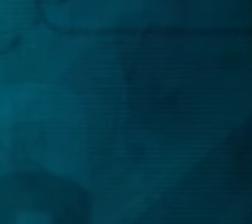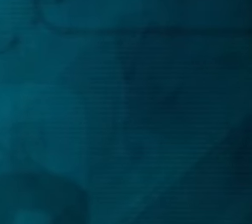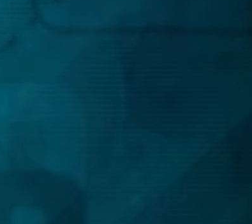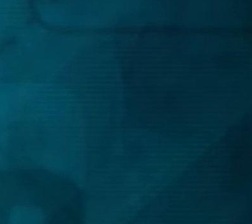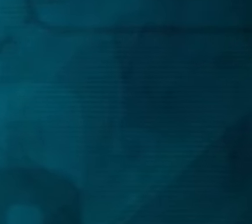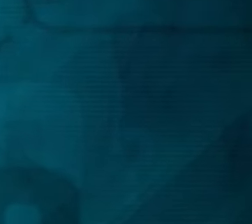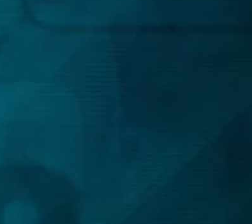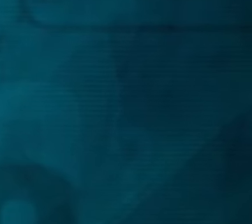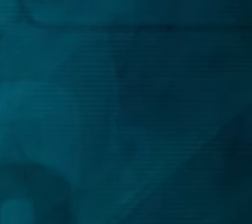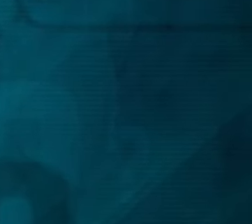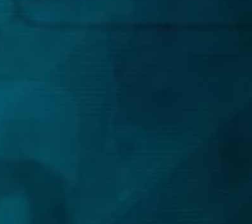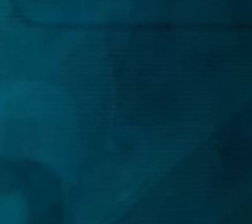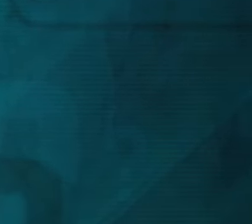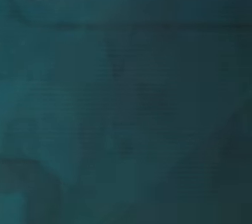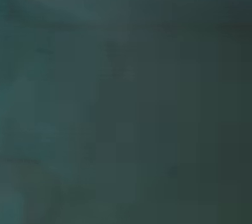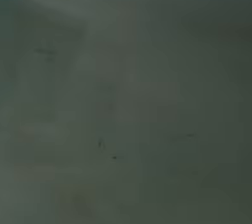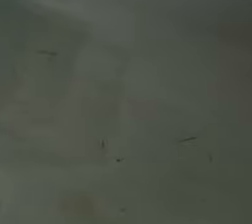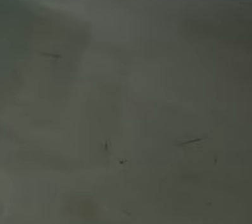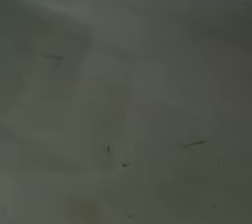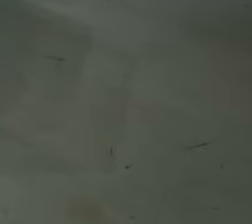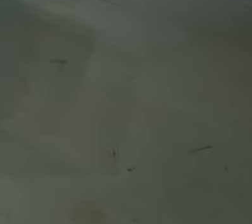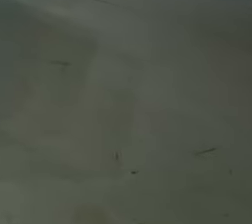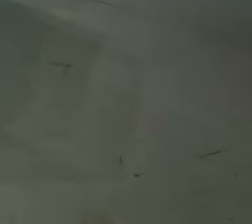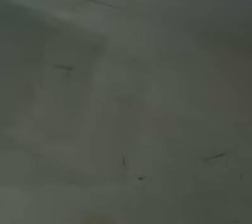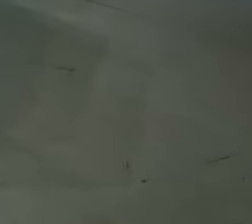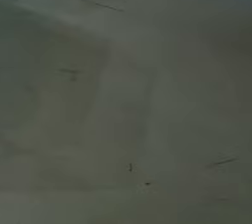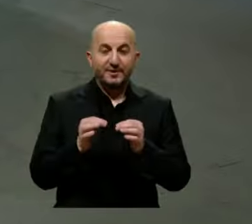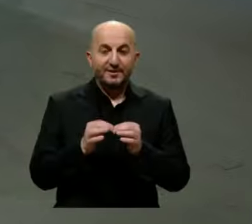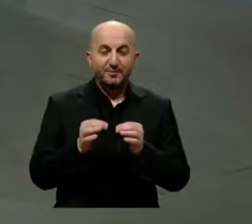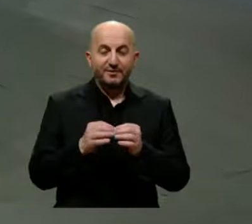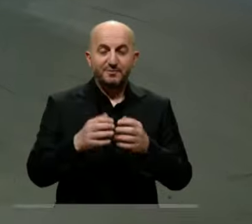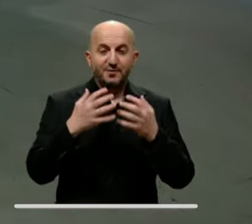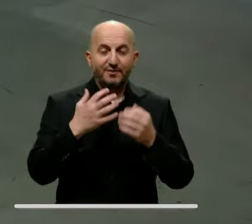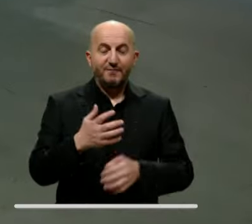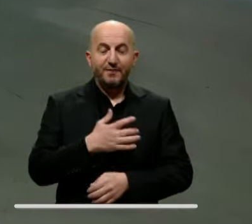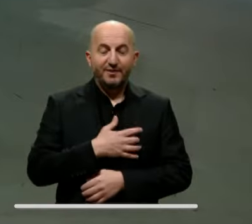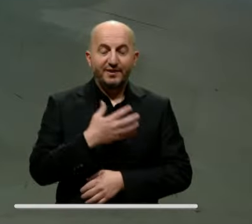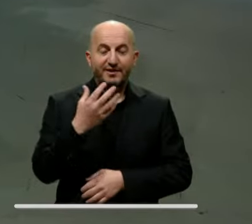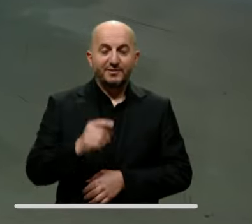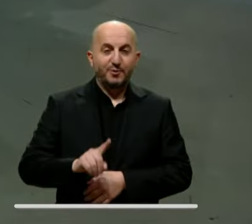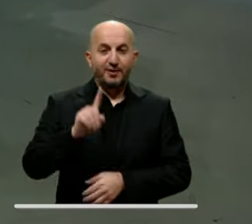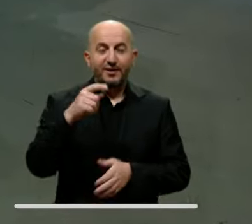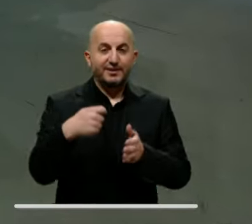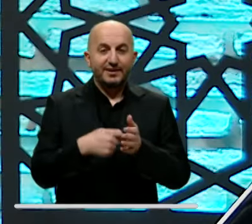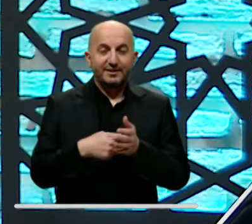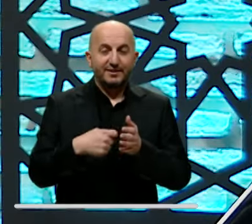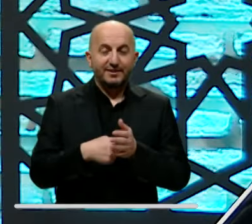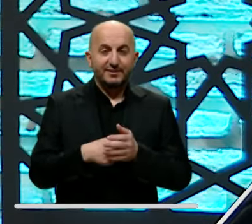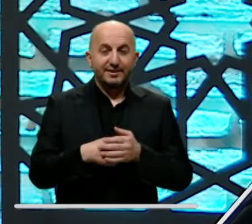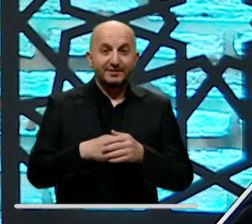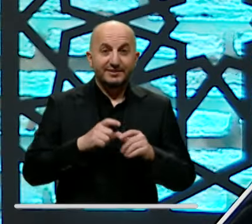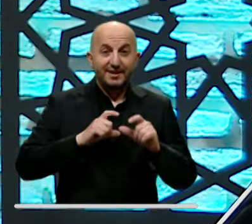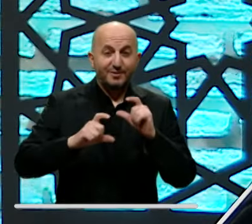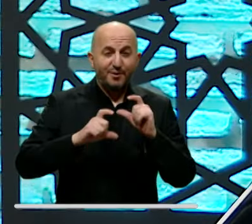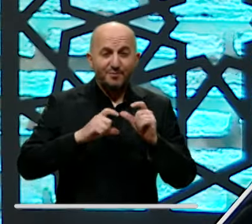herkese farzdır Bismillahirrahmanirrahim rahman ve rahim olan Allah'ın adıyla diyanete